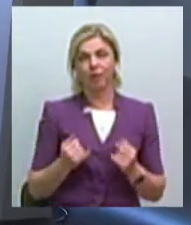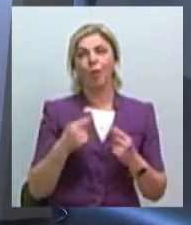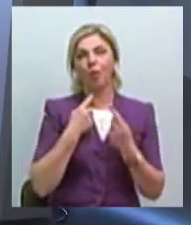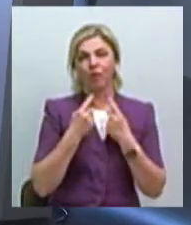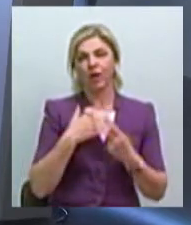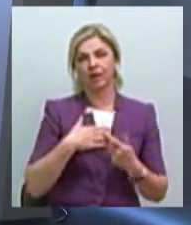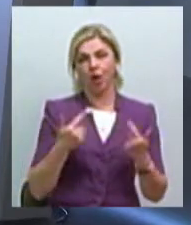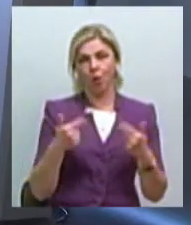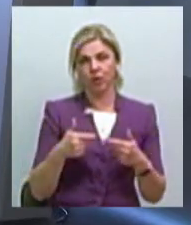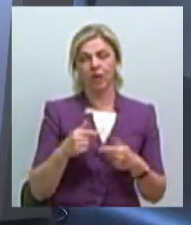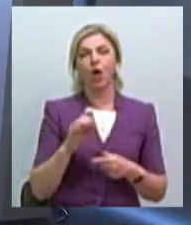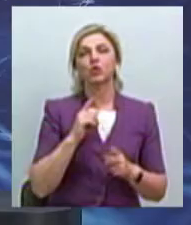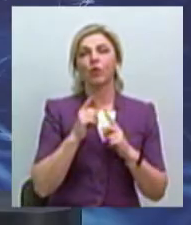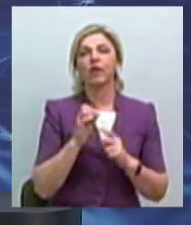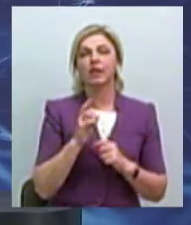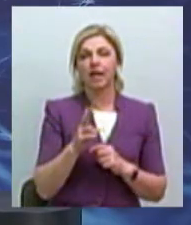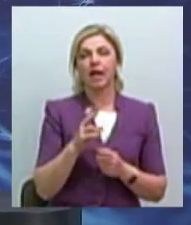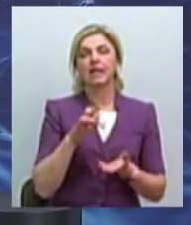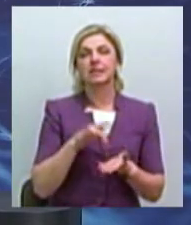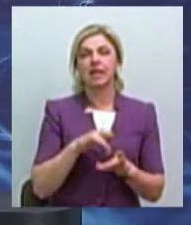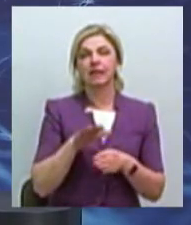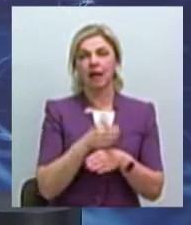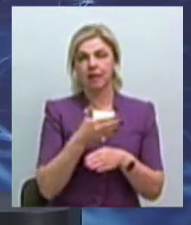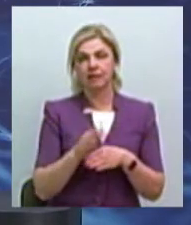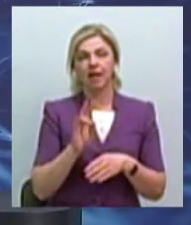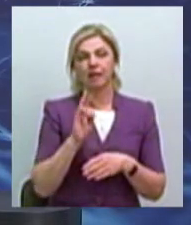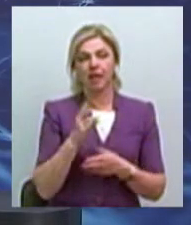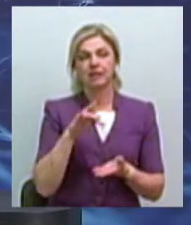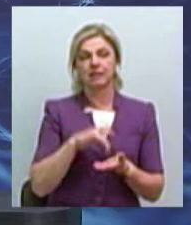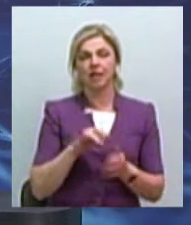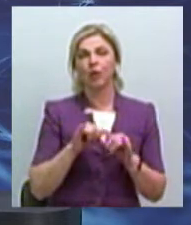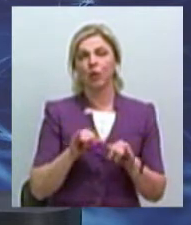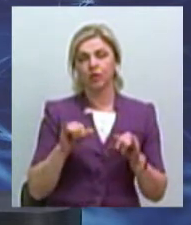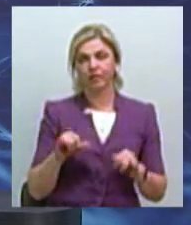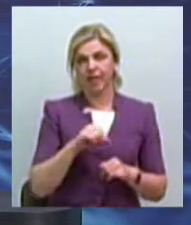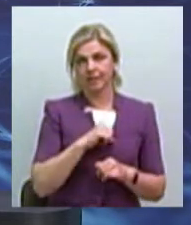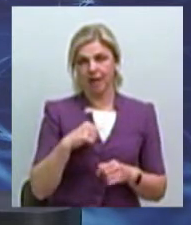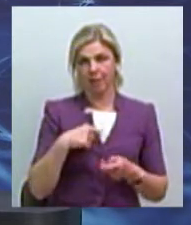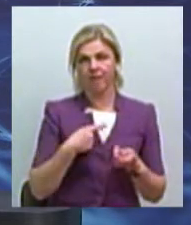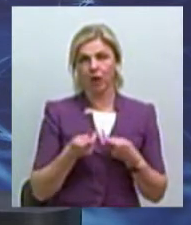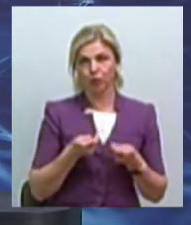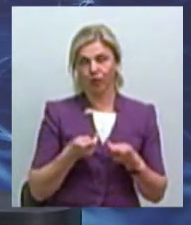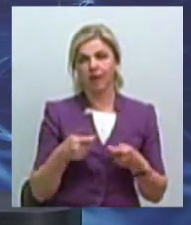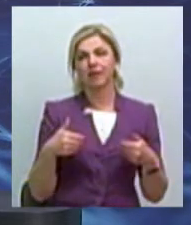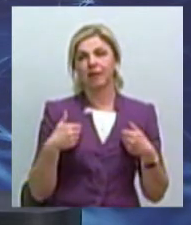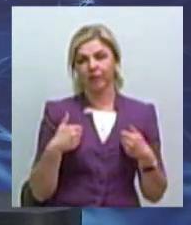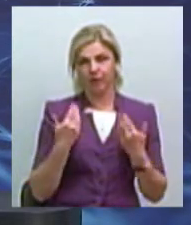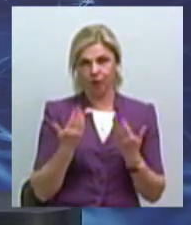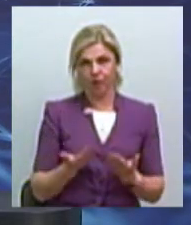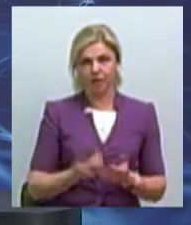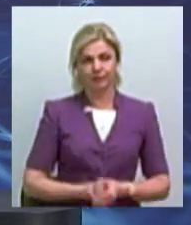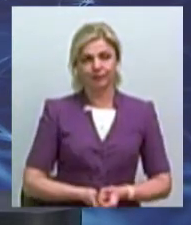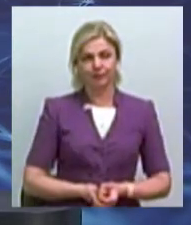Олегом Ільницьким, радником з питань децентралізації Миколаївського центру розвитку місцевого самоврядування. Вітаю вас у нашій студії.